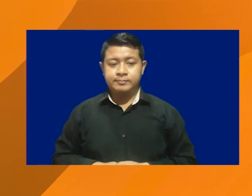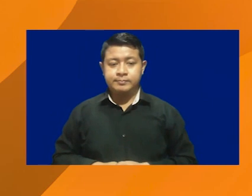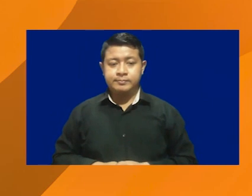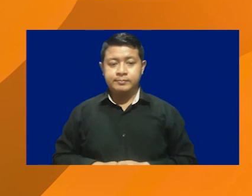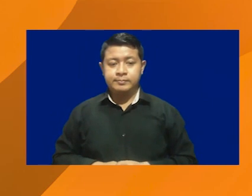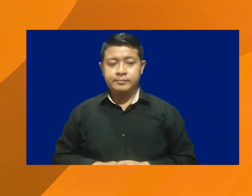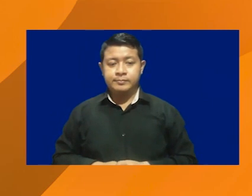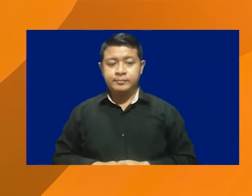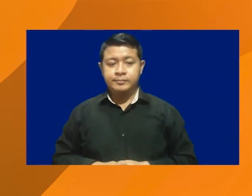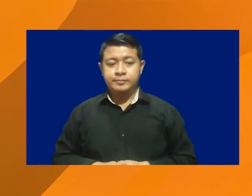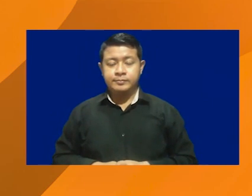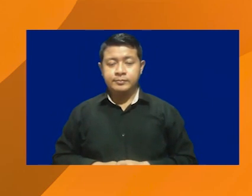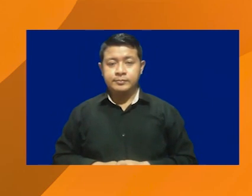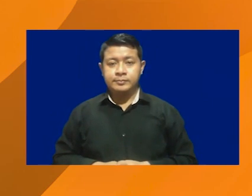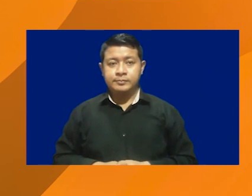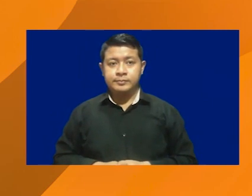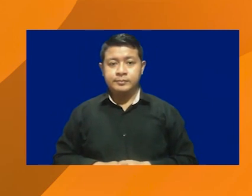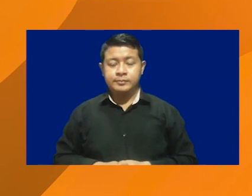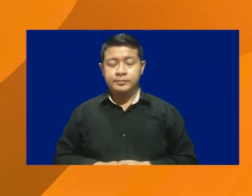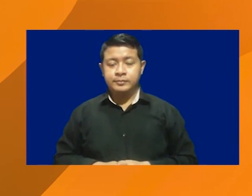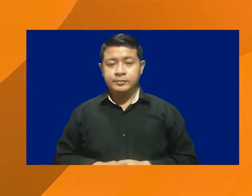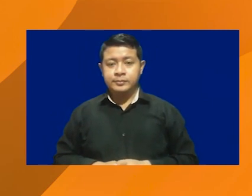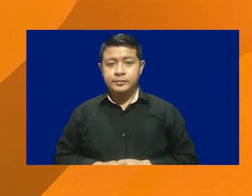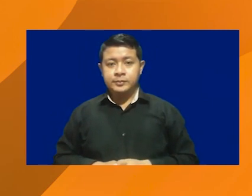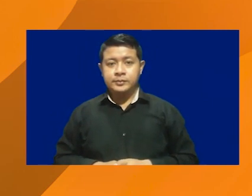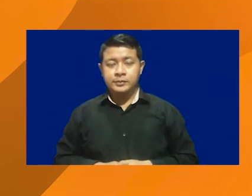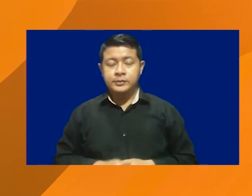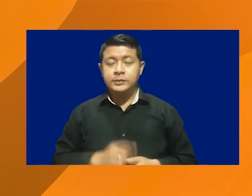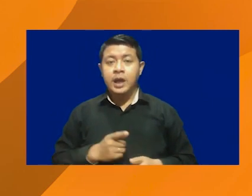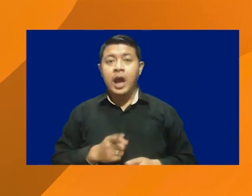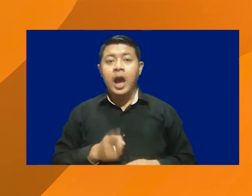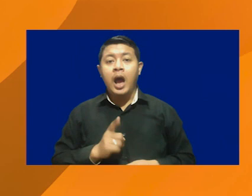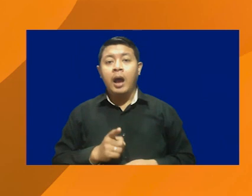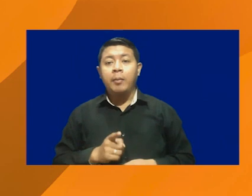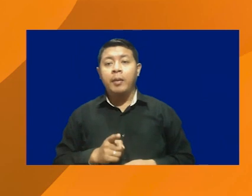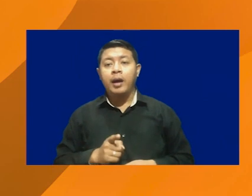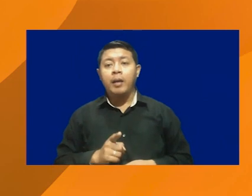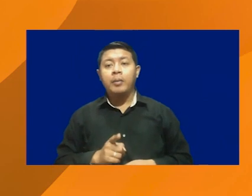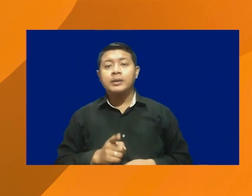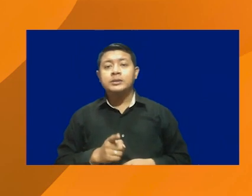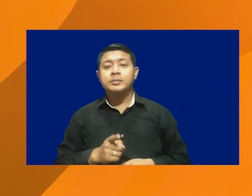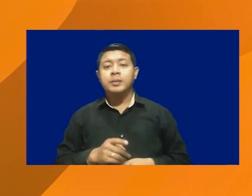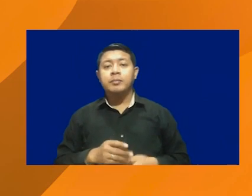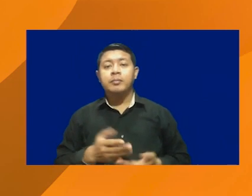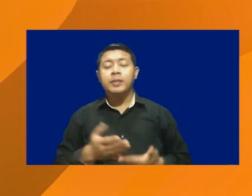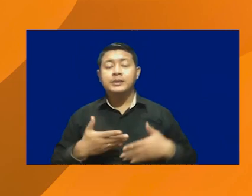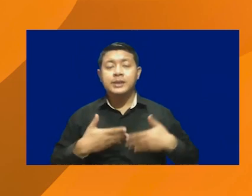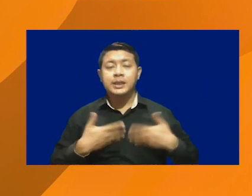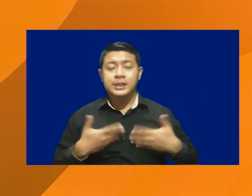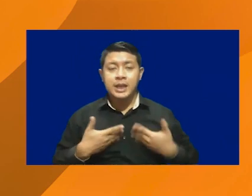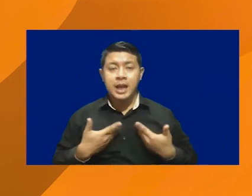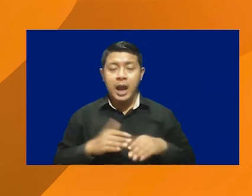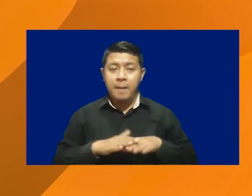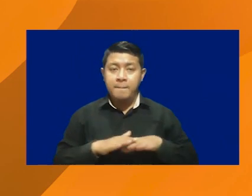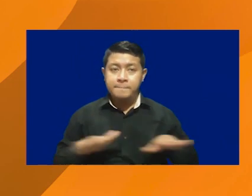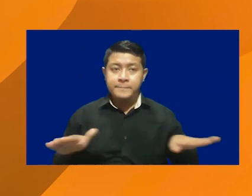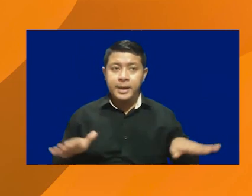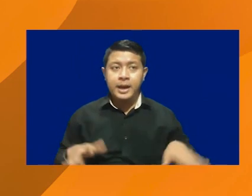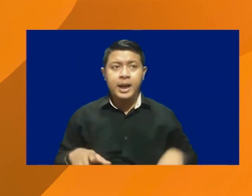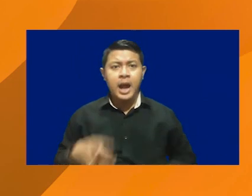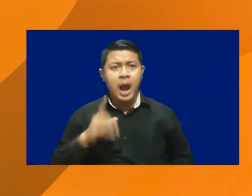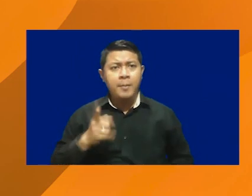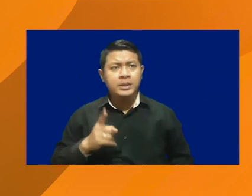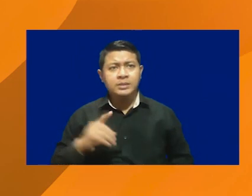Sedangkan ke kanan adalah kolom akibat bila merasa tidak aman. Apa yang